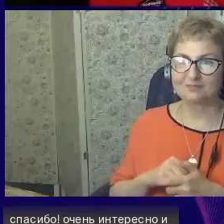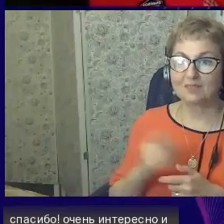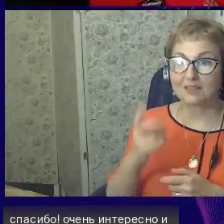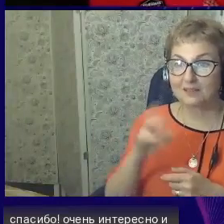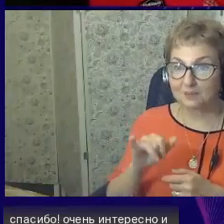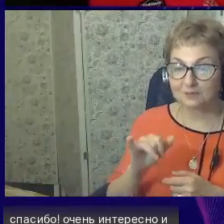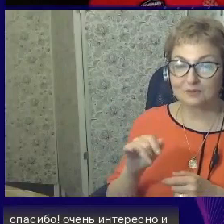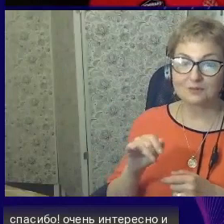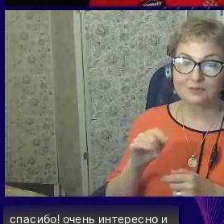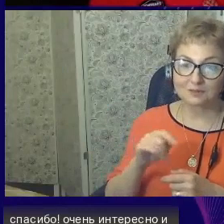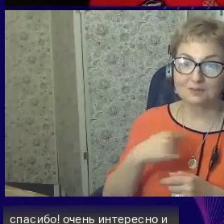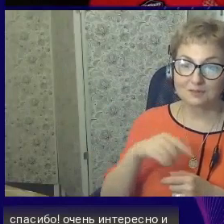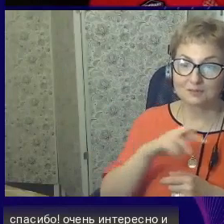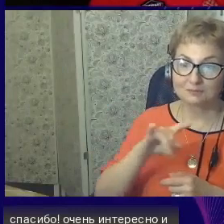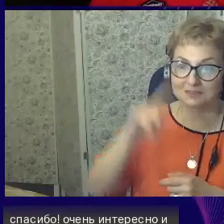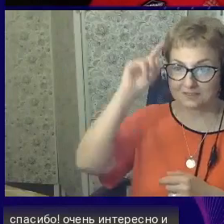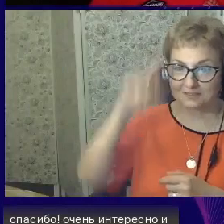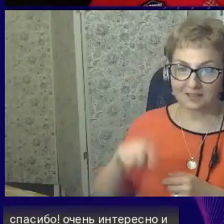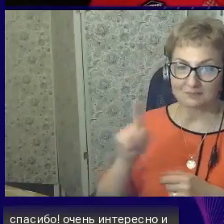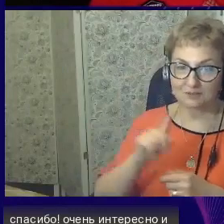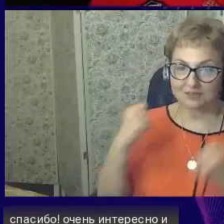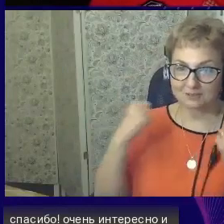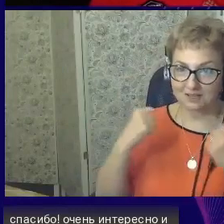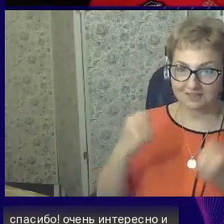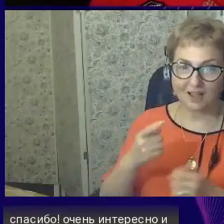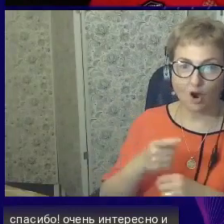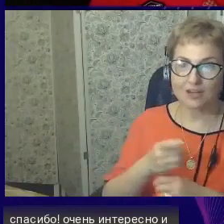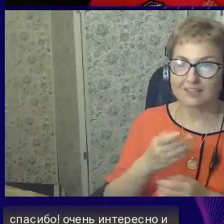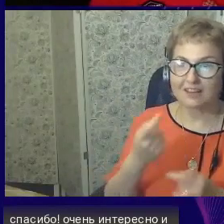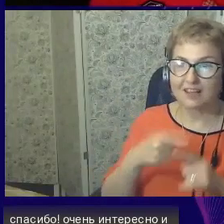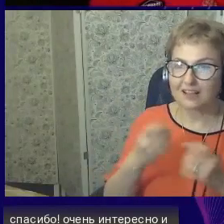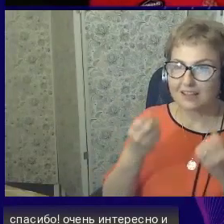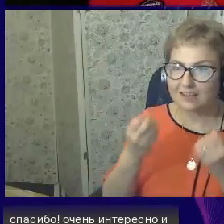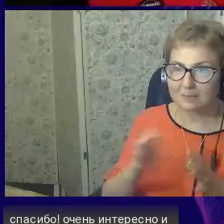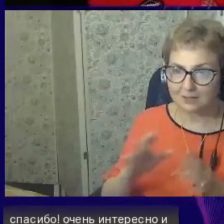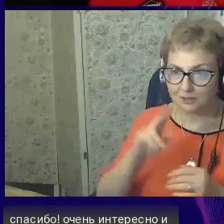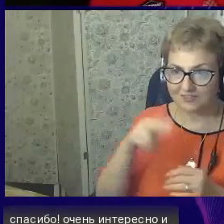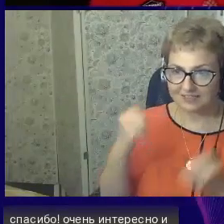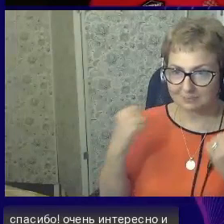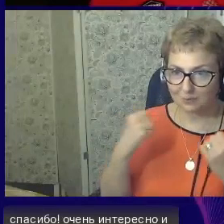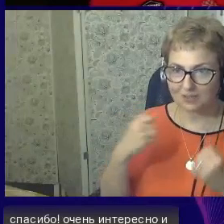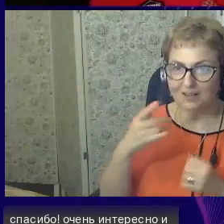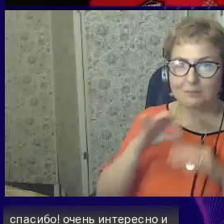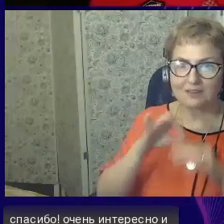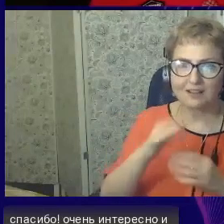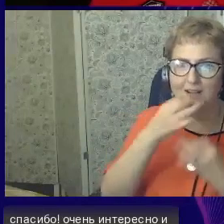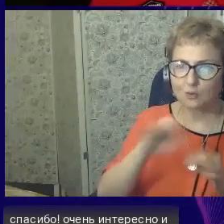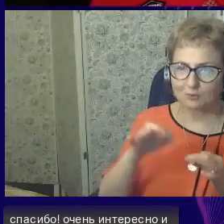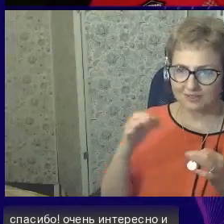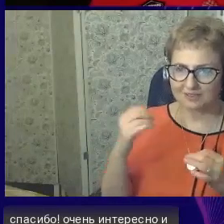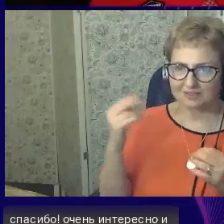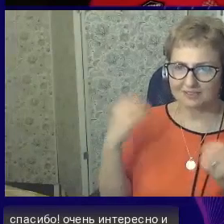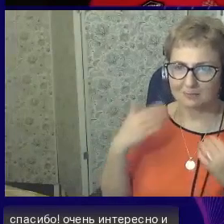Но, тем не менее, мы знаем, что спортивное ориентирование – это непростой вид спорта, и для нас проведение любых